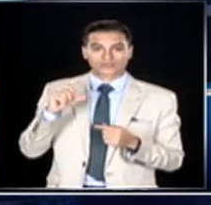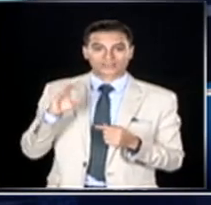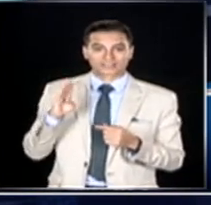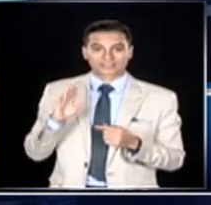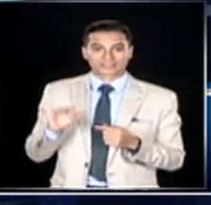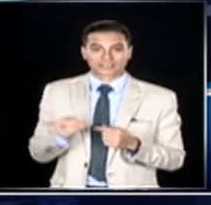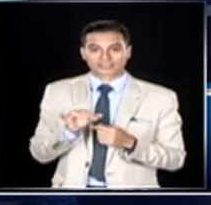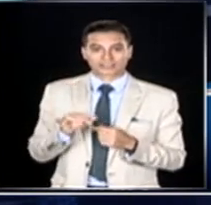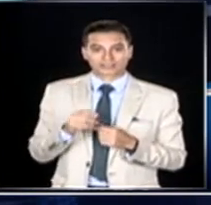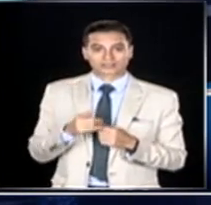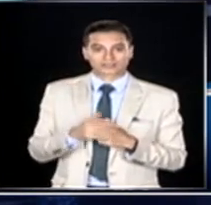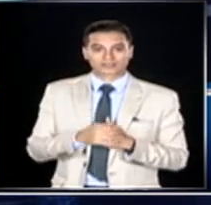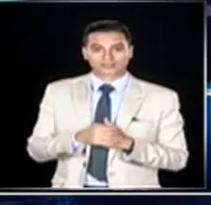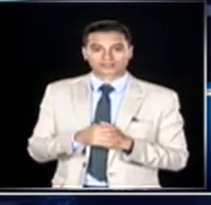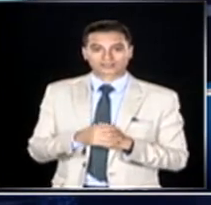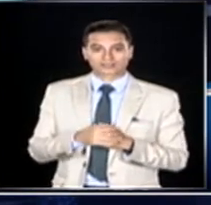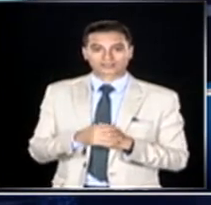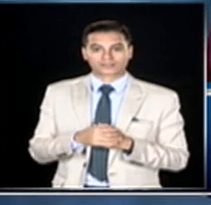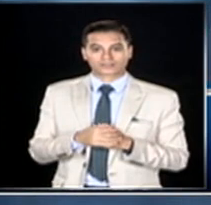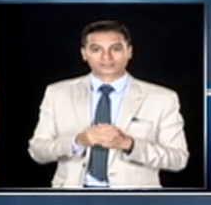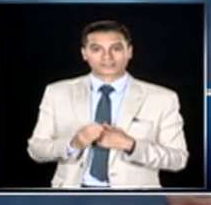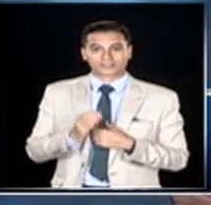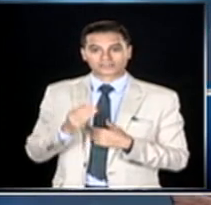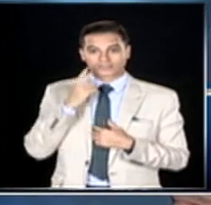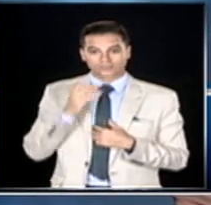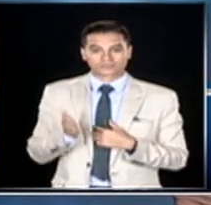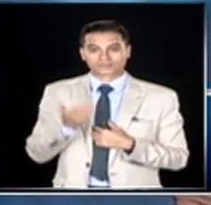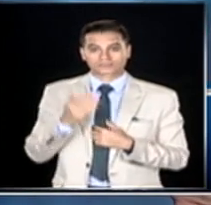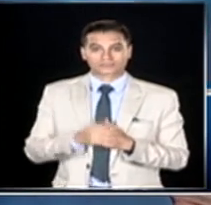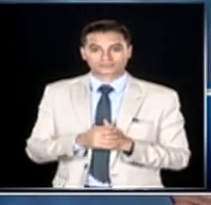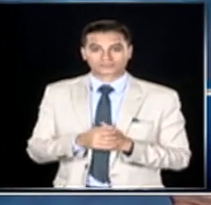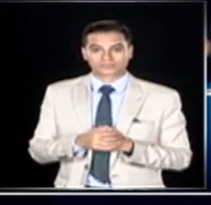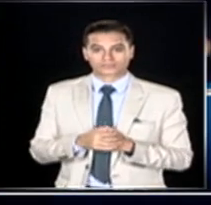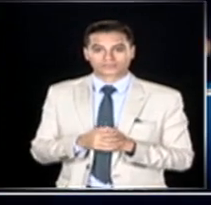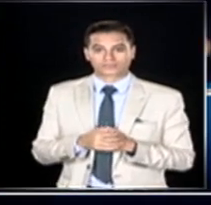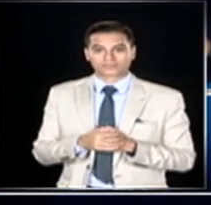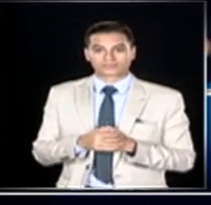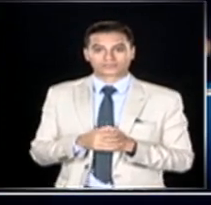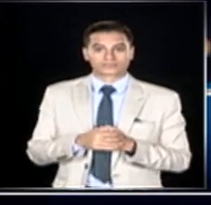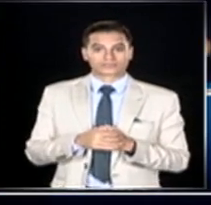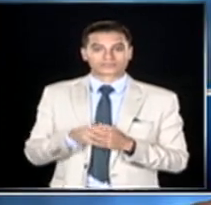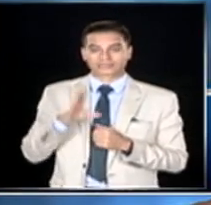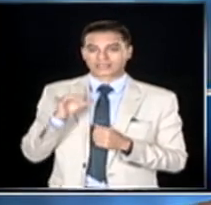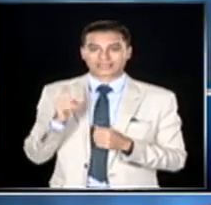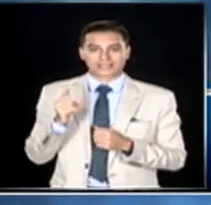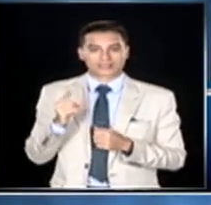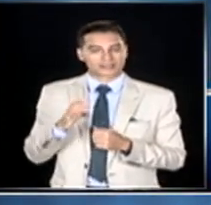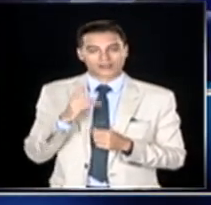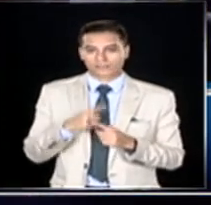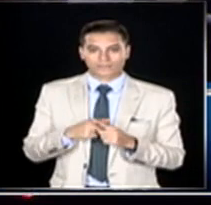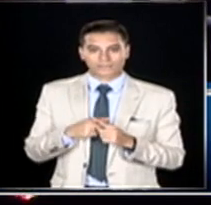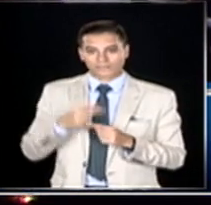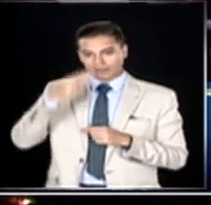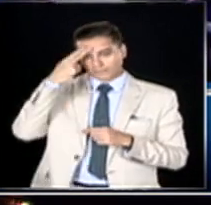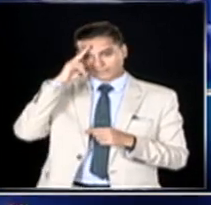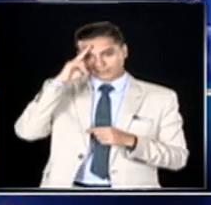في إجابة؟ يبقى في إجابة؟ بقت في إجابة. إجابتك؟ ليه تولستوي؟ إجابة خاطئة. مين